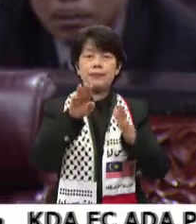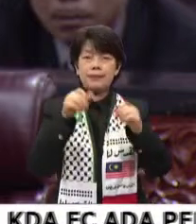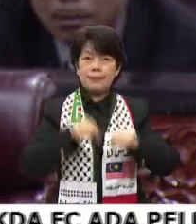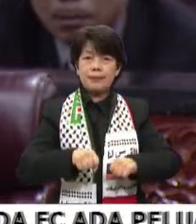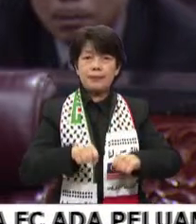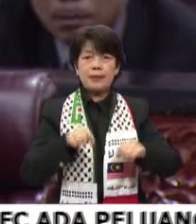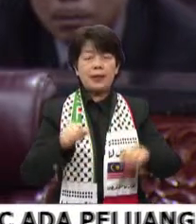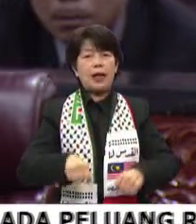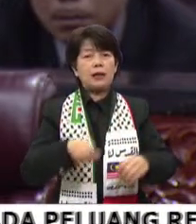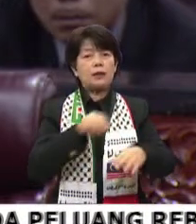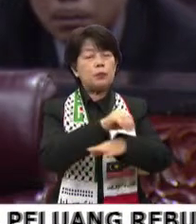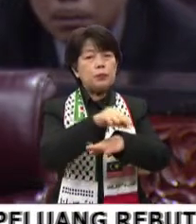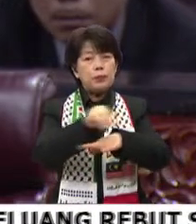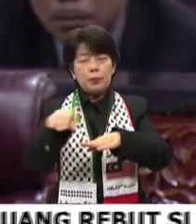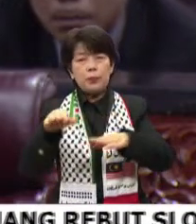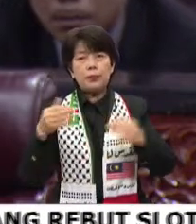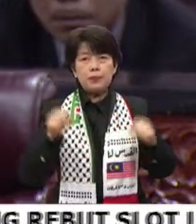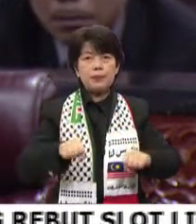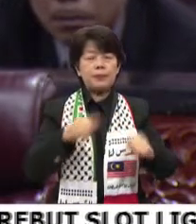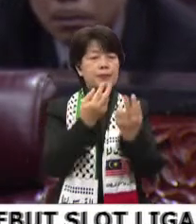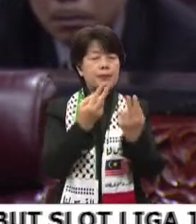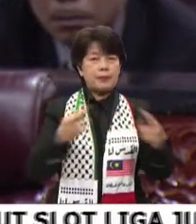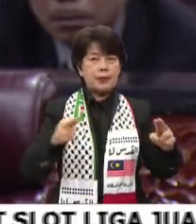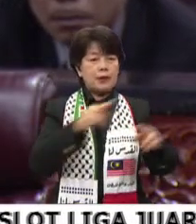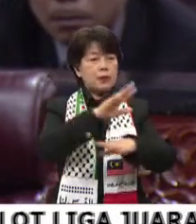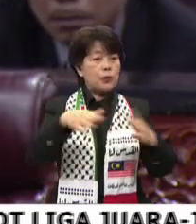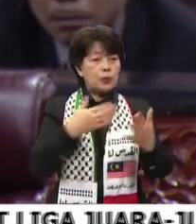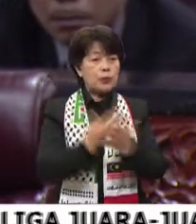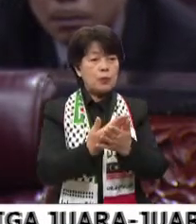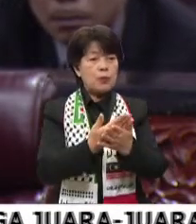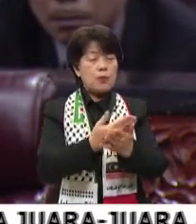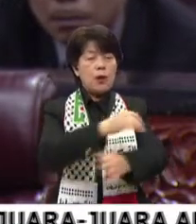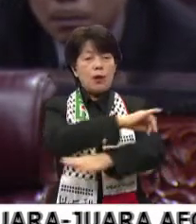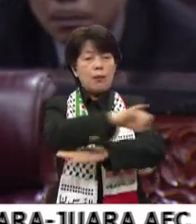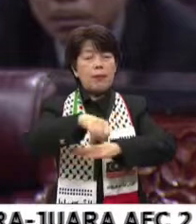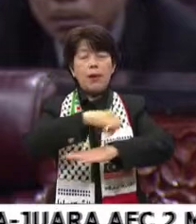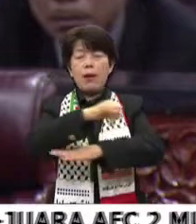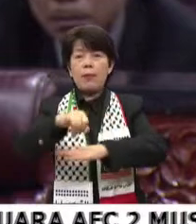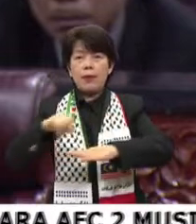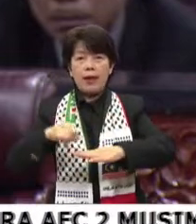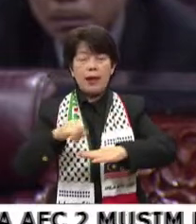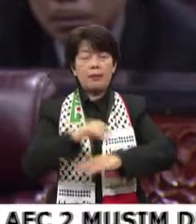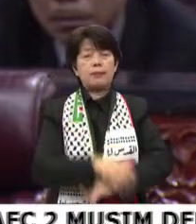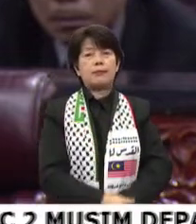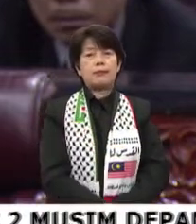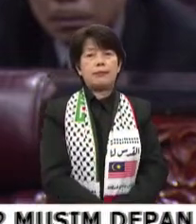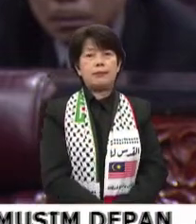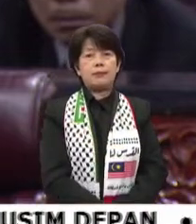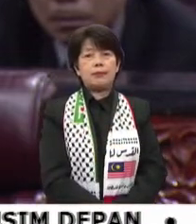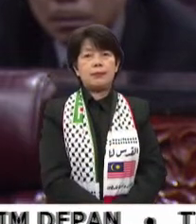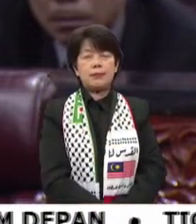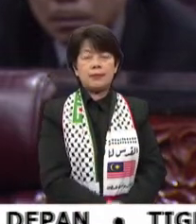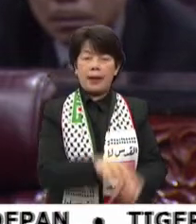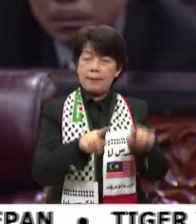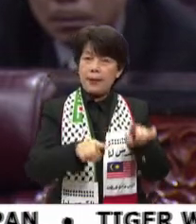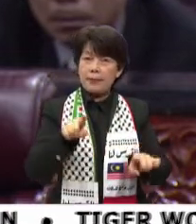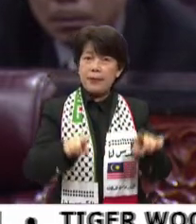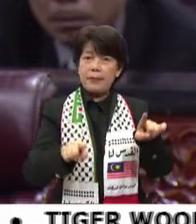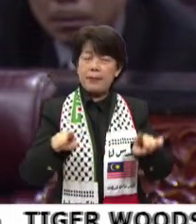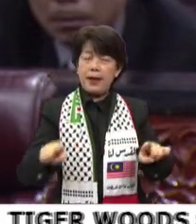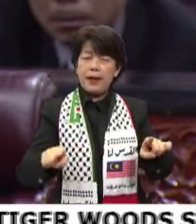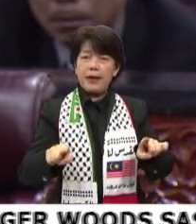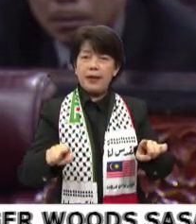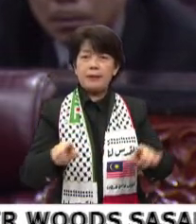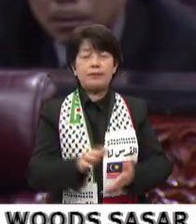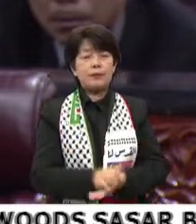di posp ada di pulau-pulau berhampiran sebagai contoh di pulau mataking selain itu atau